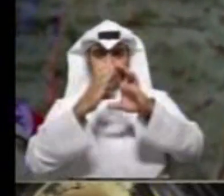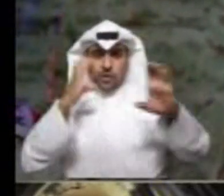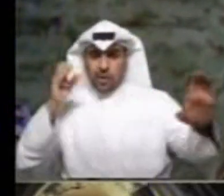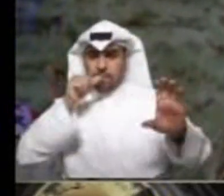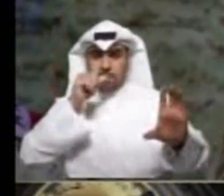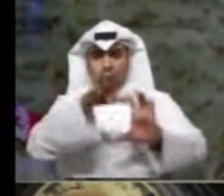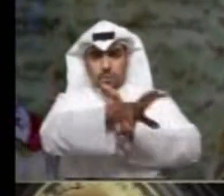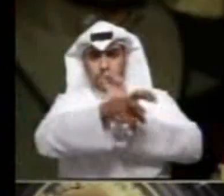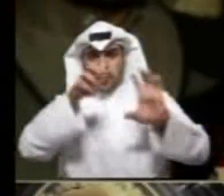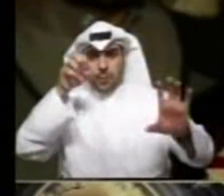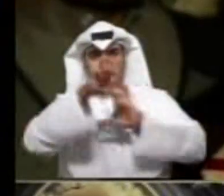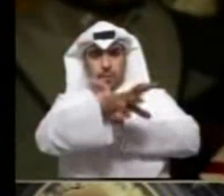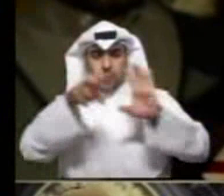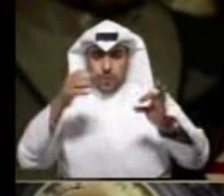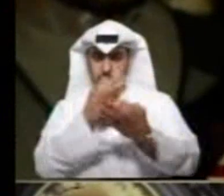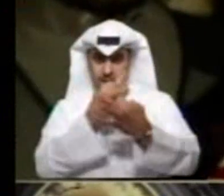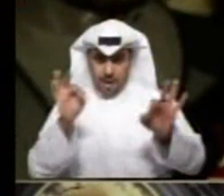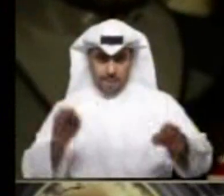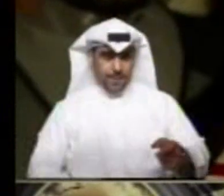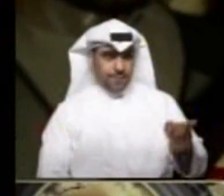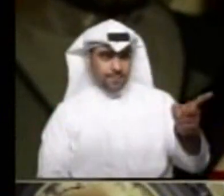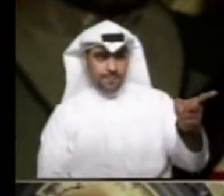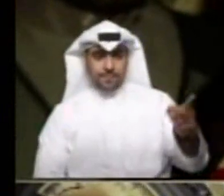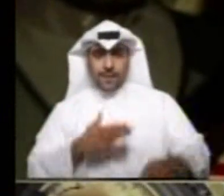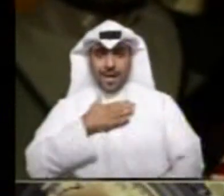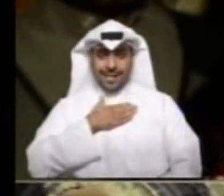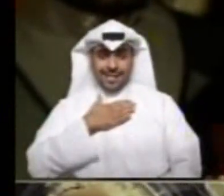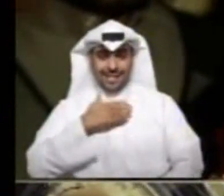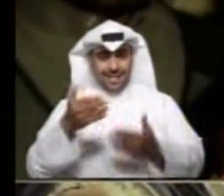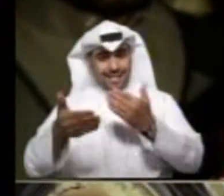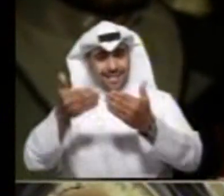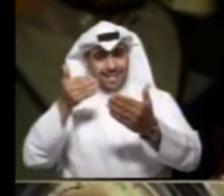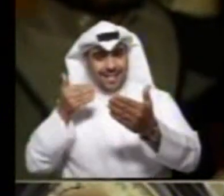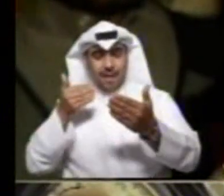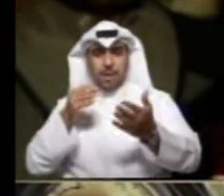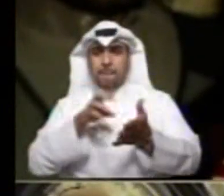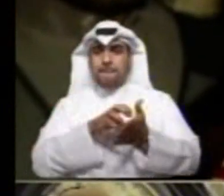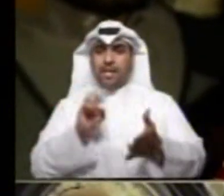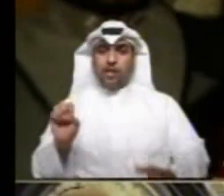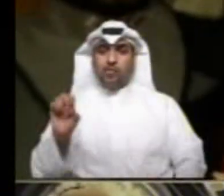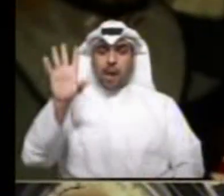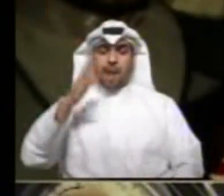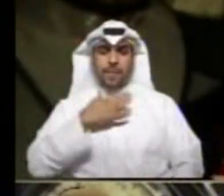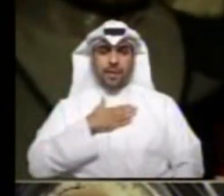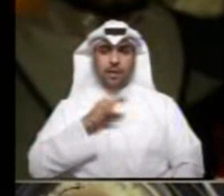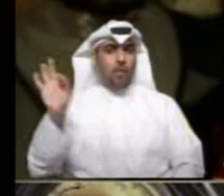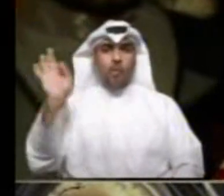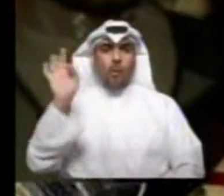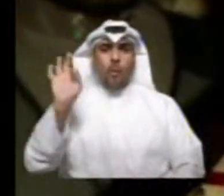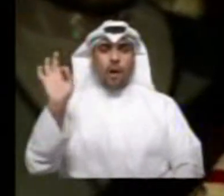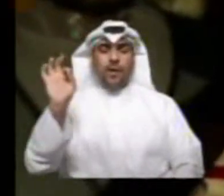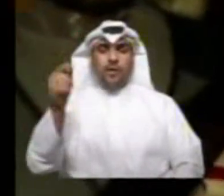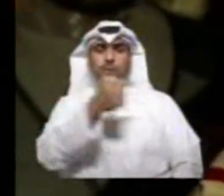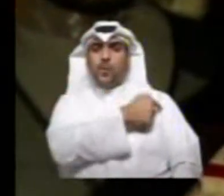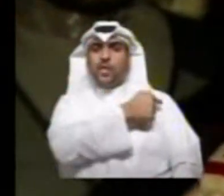من اماكن تضرر. انا قبل لا اجي منطقه صباح الاحمد في مستشفى الفروانيه تاكدنا